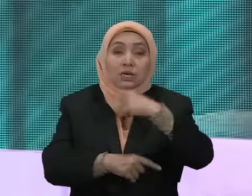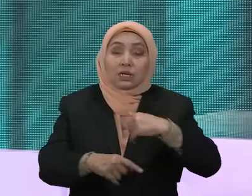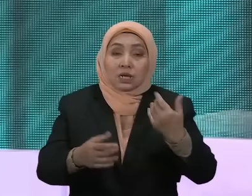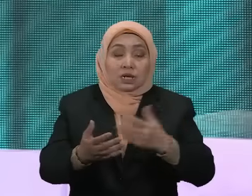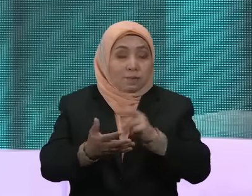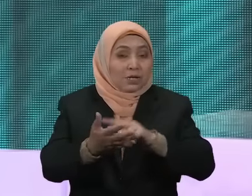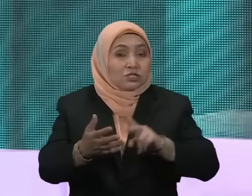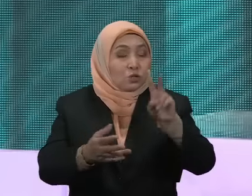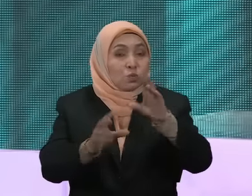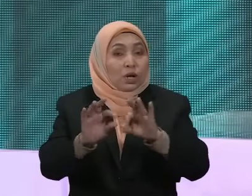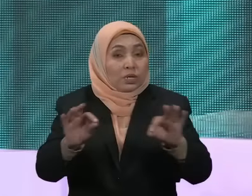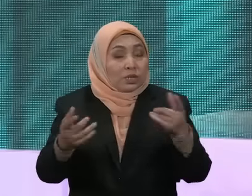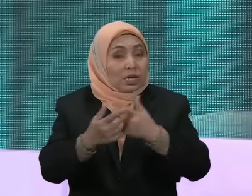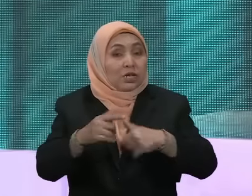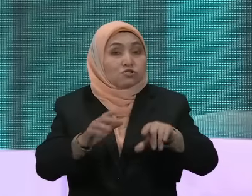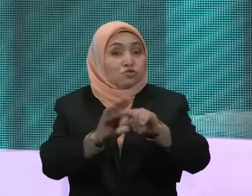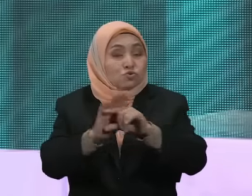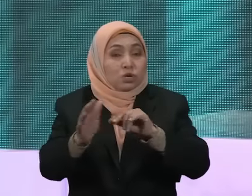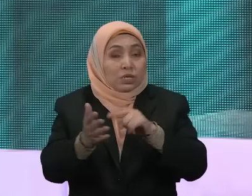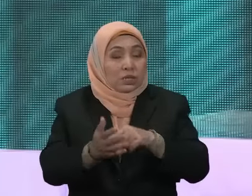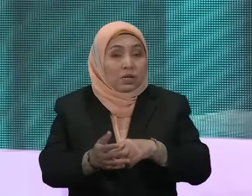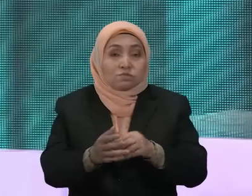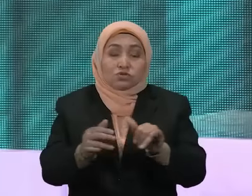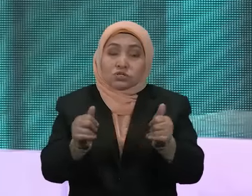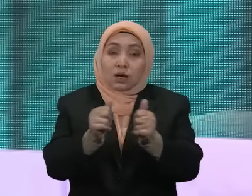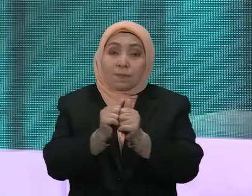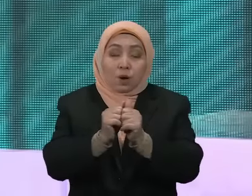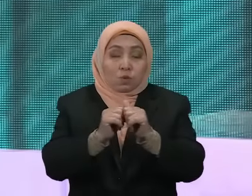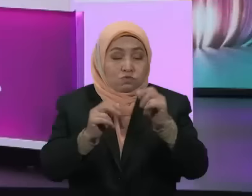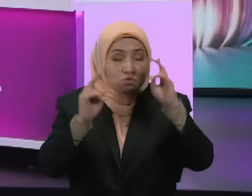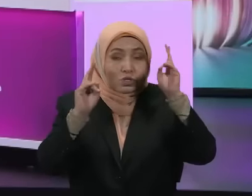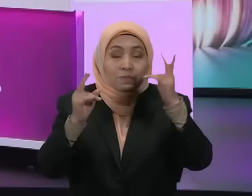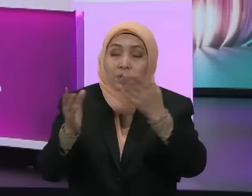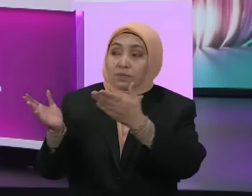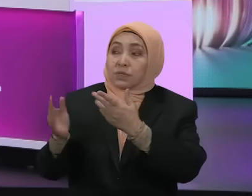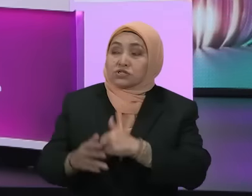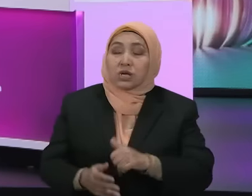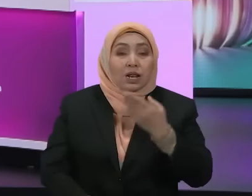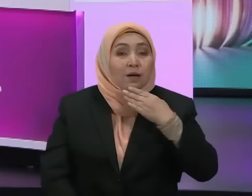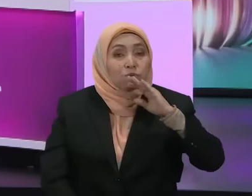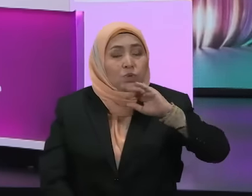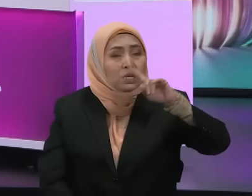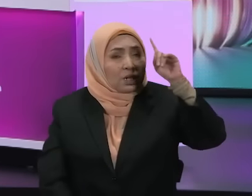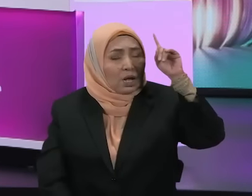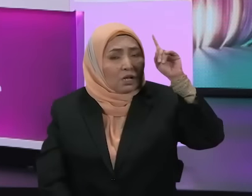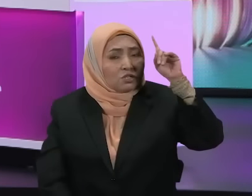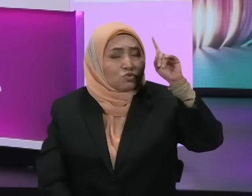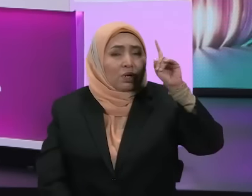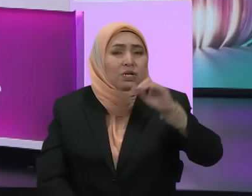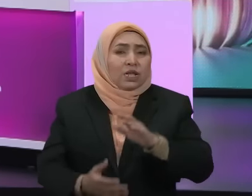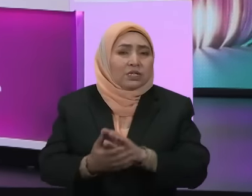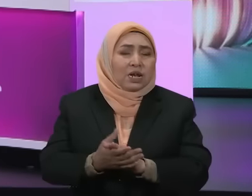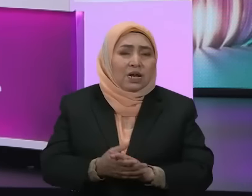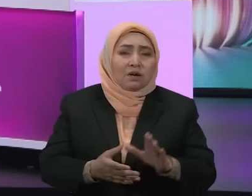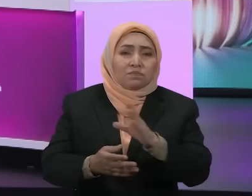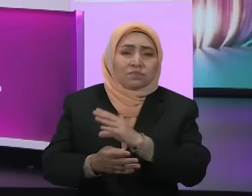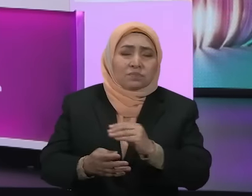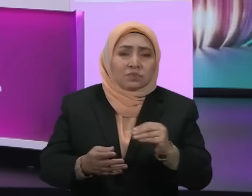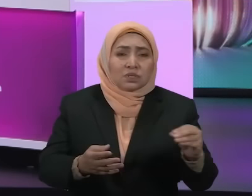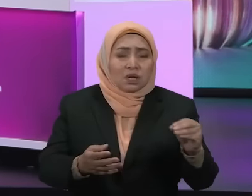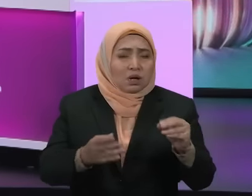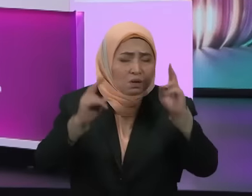dua ayat daripada surah ini bersama Al-Fadhil Ustaz Tarmizi. Apa khabar Ustaz? Alhamdulillah Fadhil Safa. Safa sihat ke Safa? Alhamdulillah sihat ya.